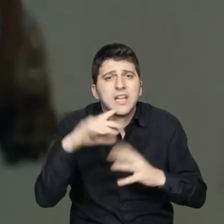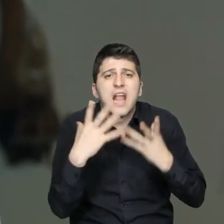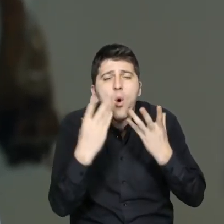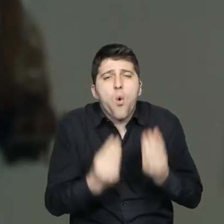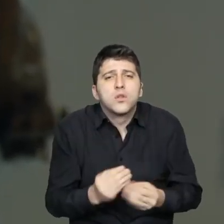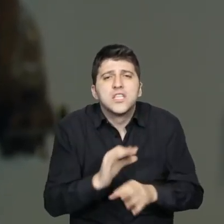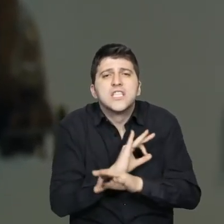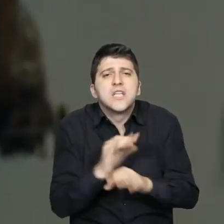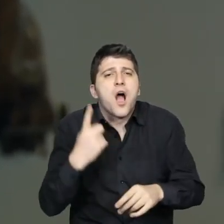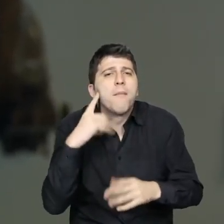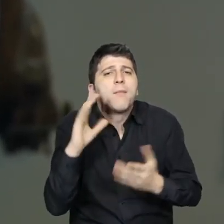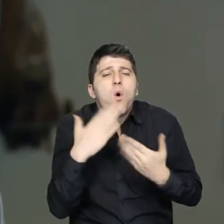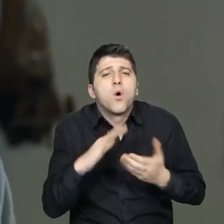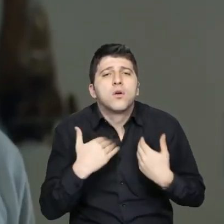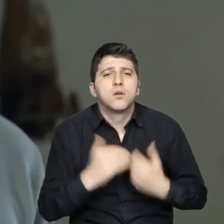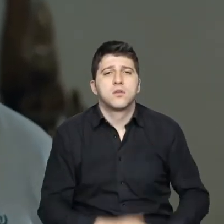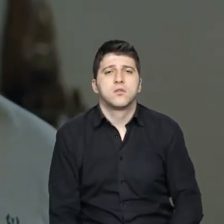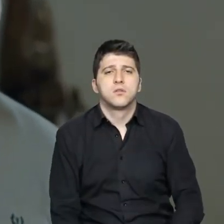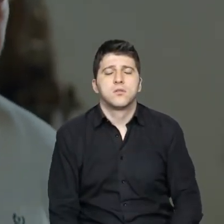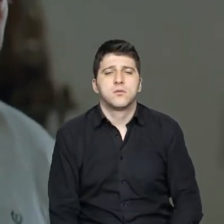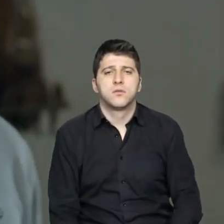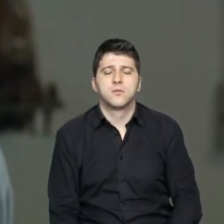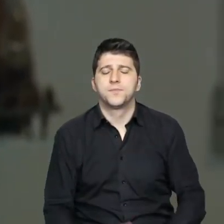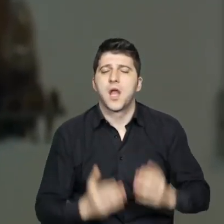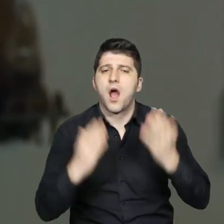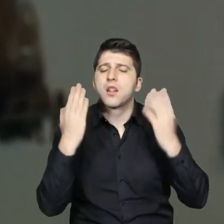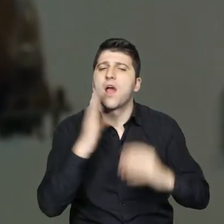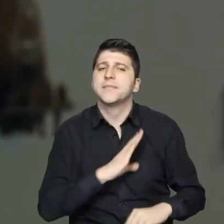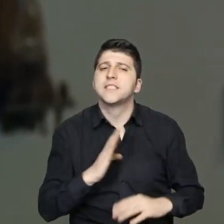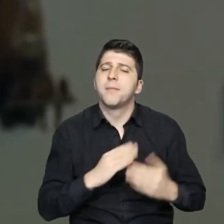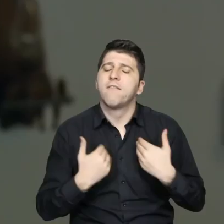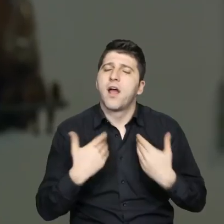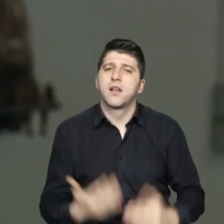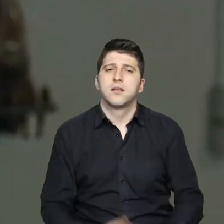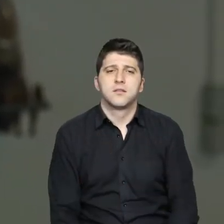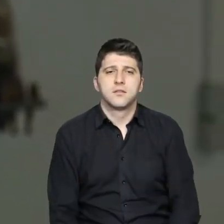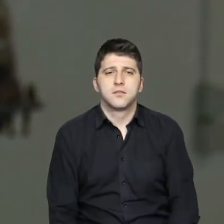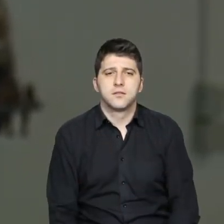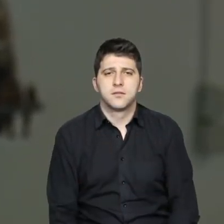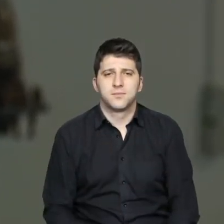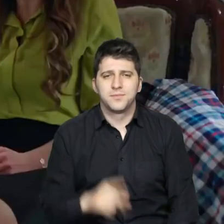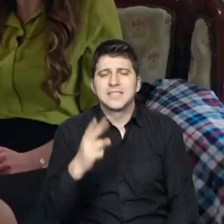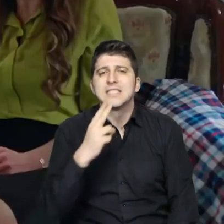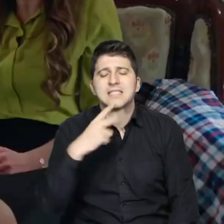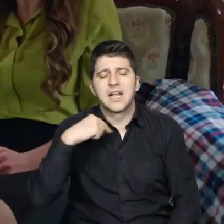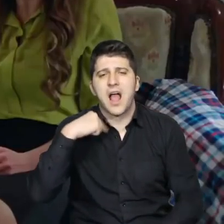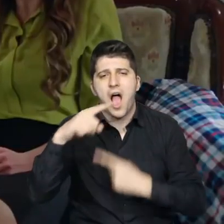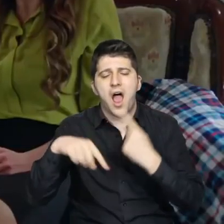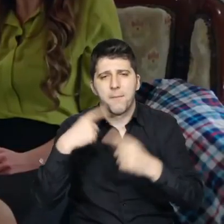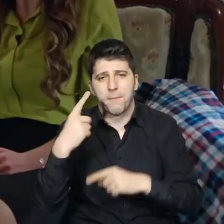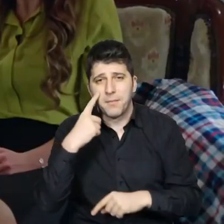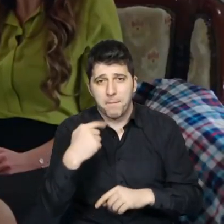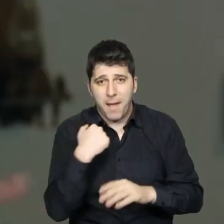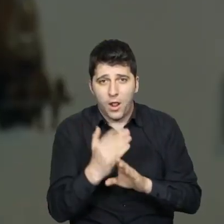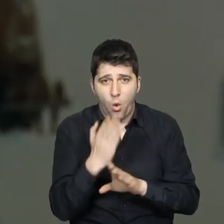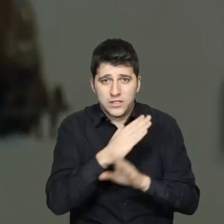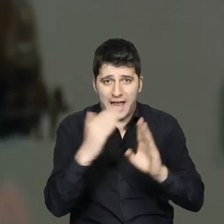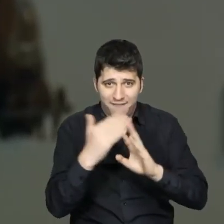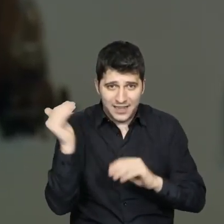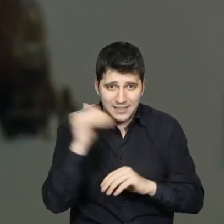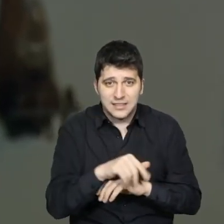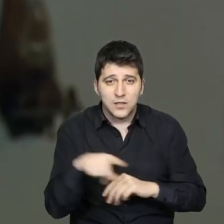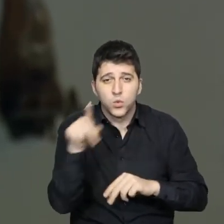neler bitti, hiçbir şeyden haberim yok ki. Bana Allah'ım, sen bana sabır ver. Ben şu kızları aramaya gidiyorum. Eğer benden önce gelirlerse